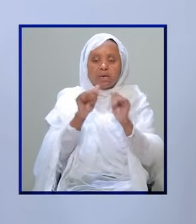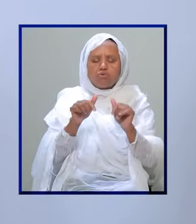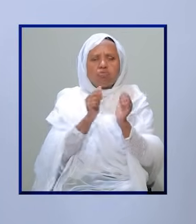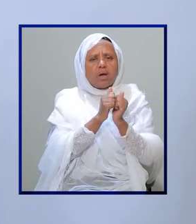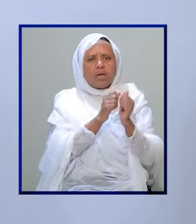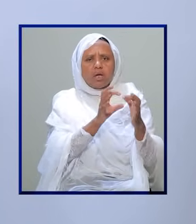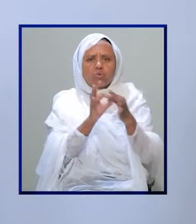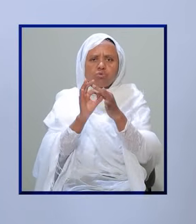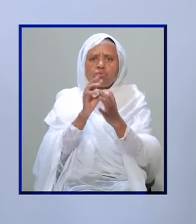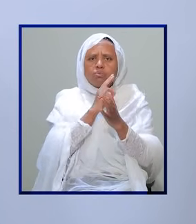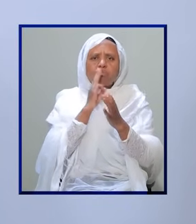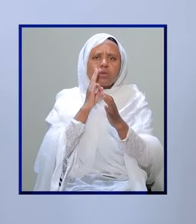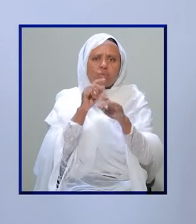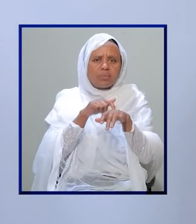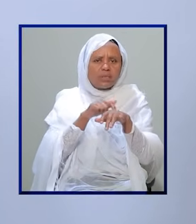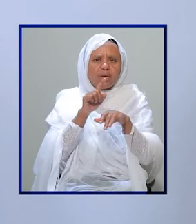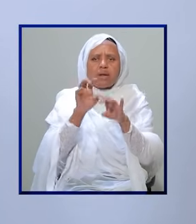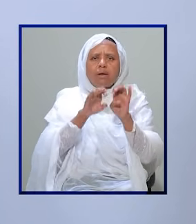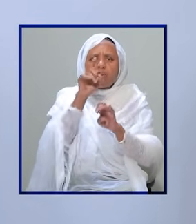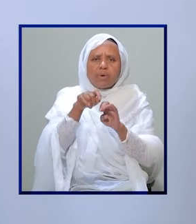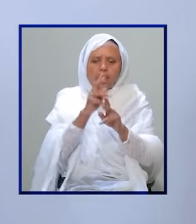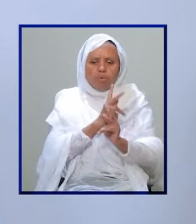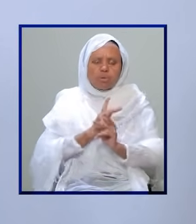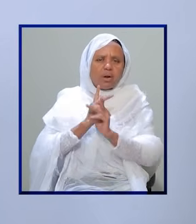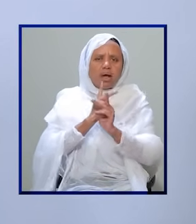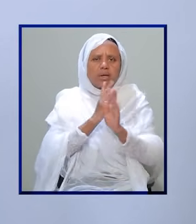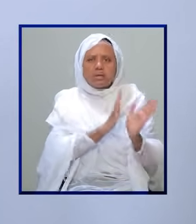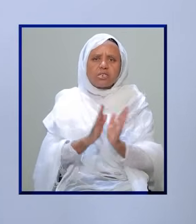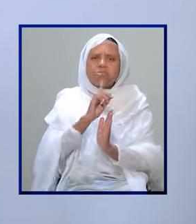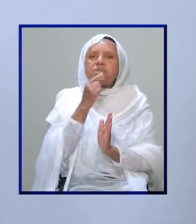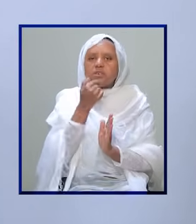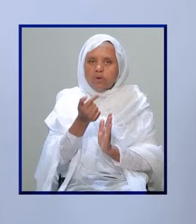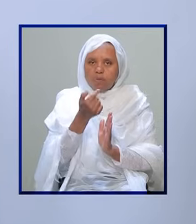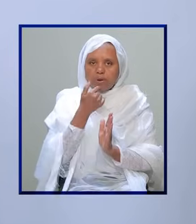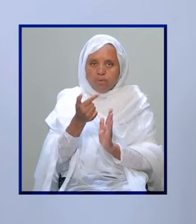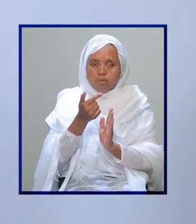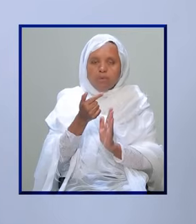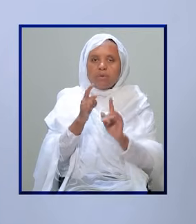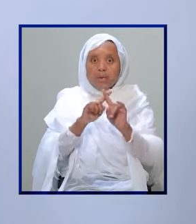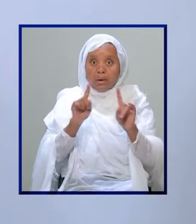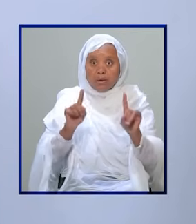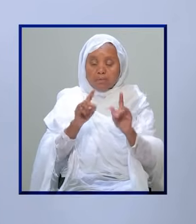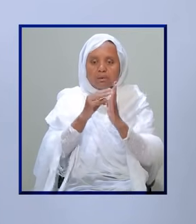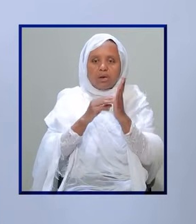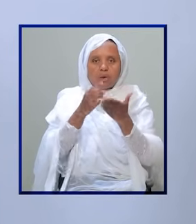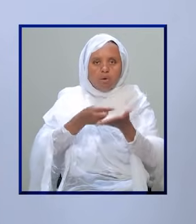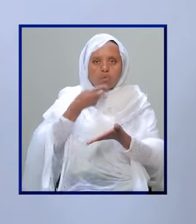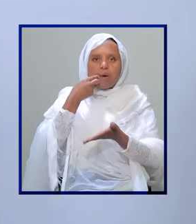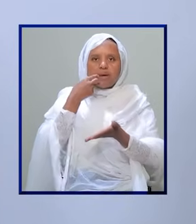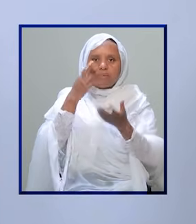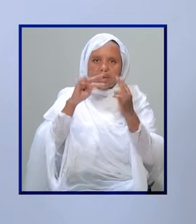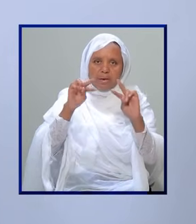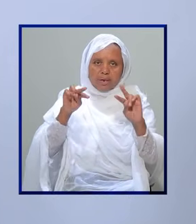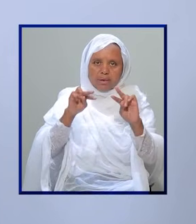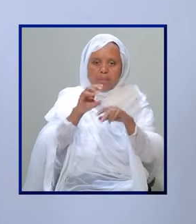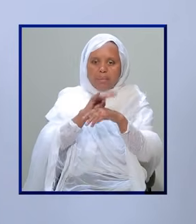ሰዓታችን እንግዲህ ከዚሁ ጋር ተያይዞ በጾመ ፍልሰታ ወቅት ልናደርገው የሚገባ ጥንቃቄና ዝግጅት ምንድን ነው የሚለውን በተለይም ደግሞ ስርዓተ